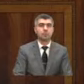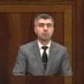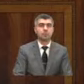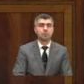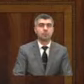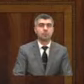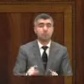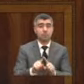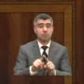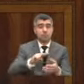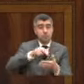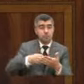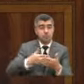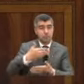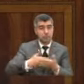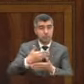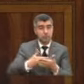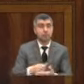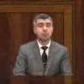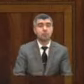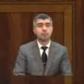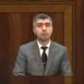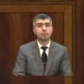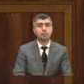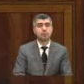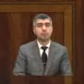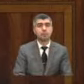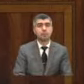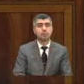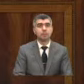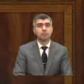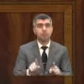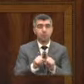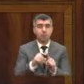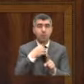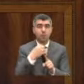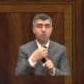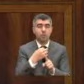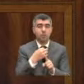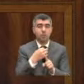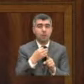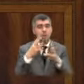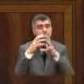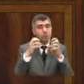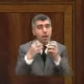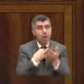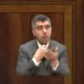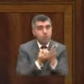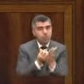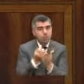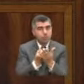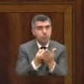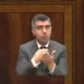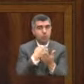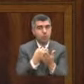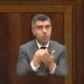القرار اللي كان اتخاذ كنظن انا ما عنديش الرخصه باش نعطيكم هذه المعلومات، ولكن ما